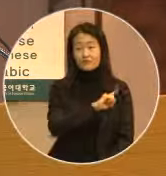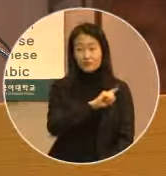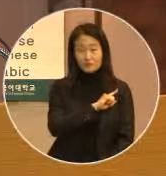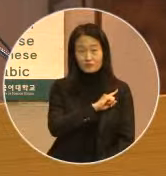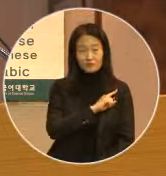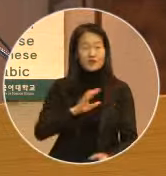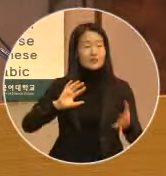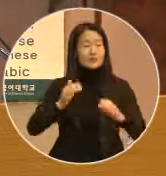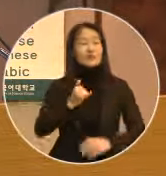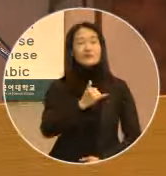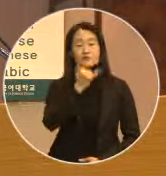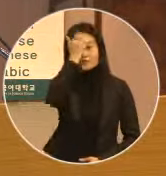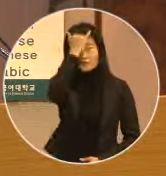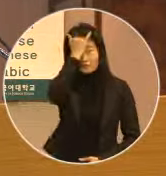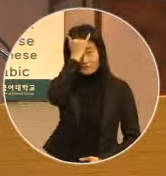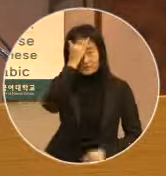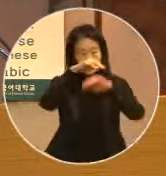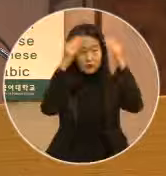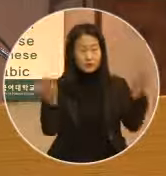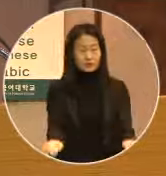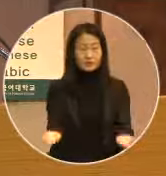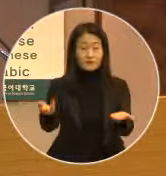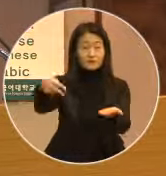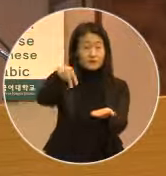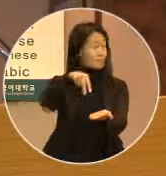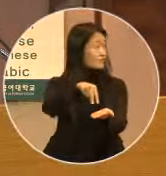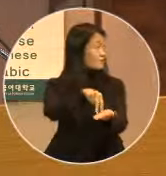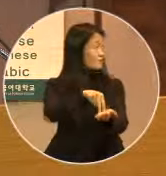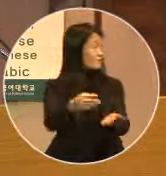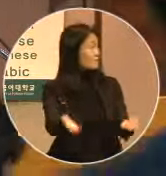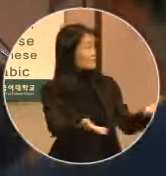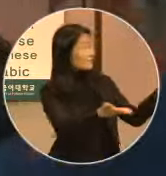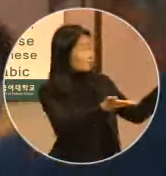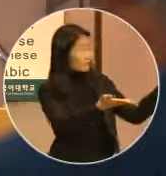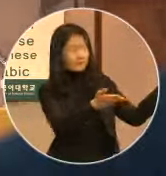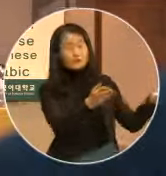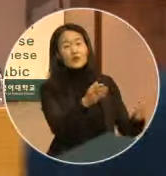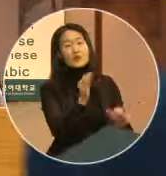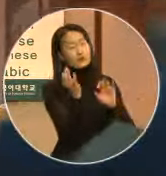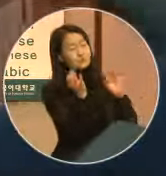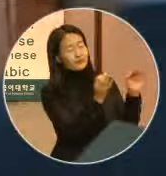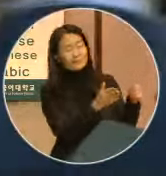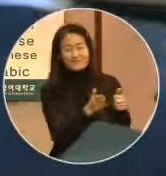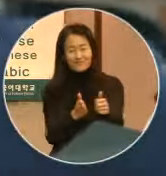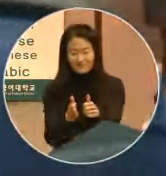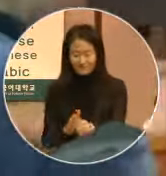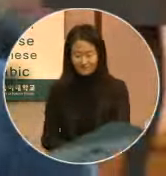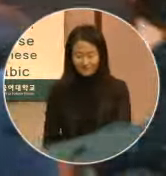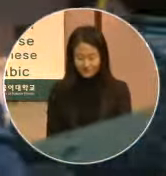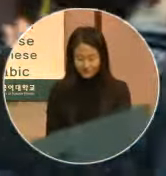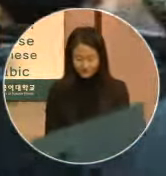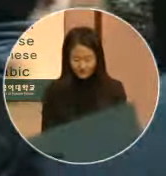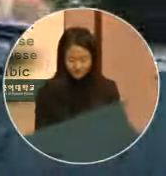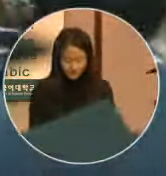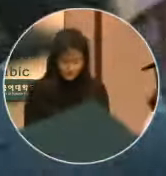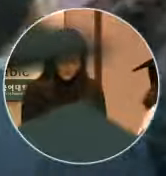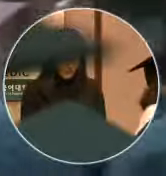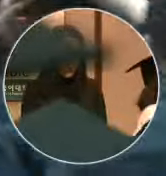국민 의례가 있겠습니다. 모두 자리에서 일어나 단상 위에 국기를 향해 주시기 바랍니다.